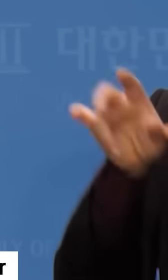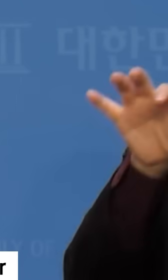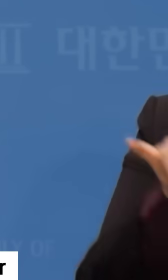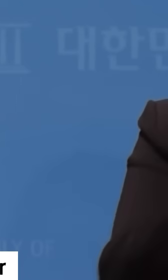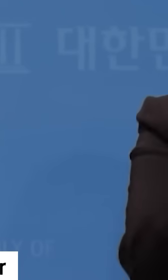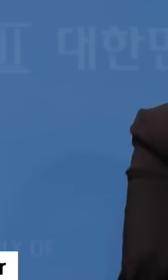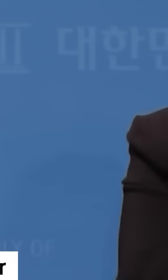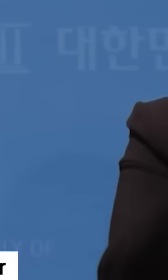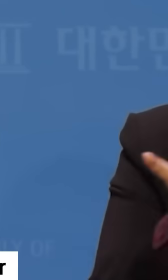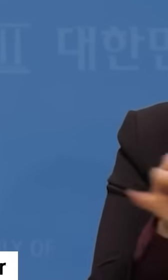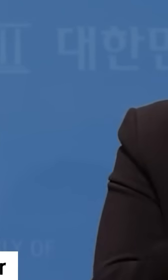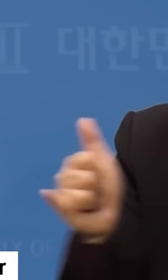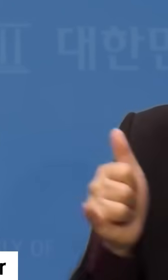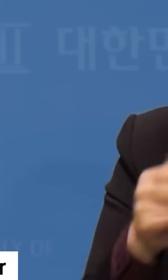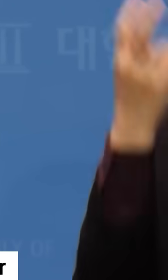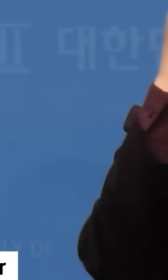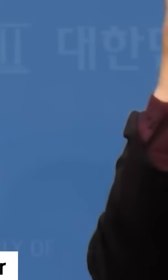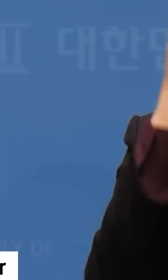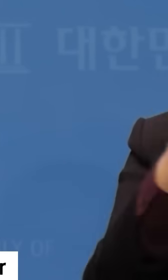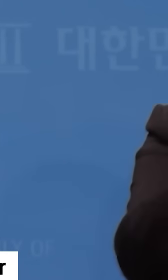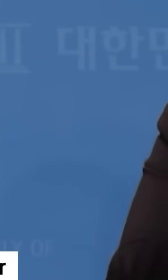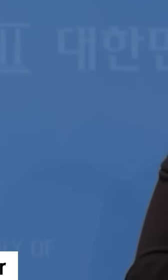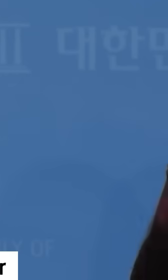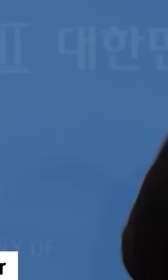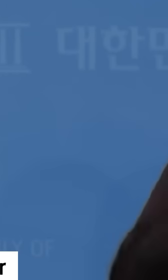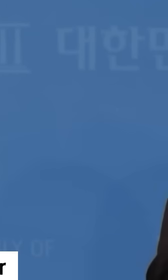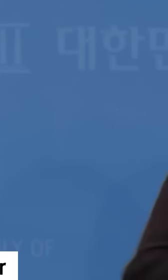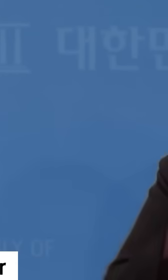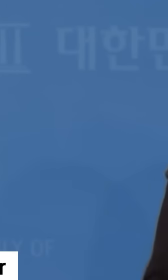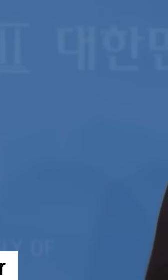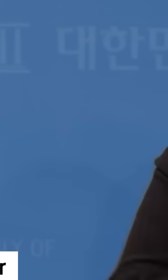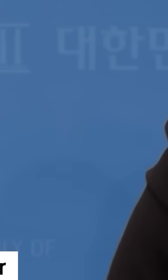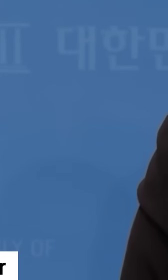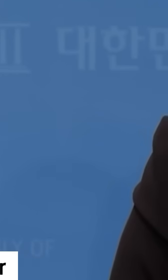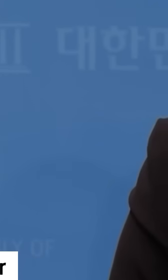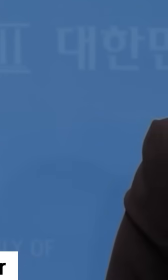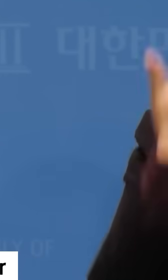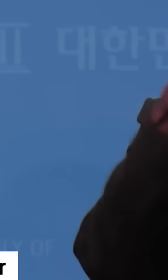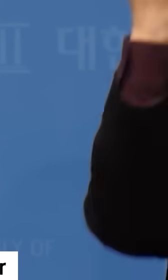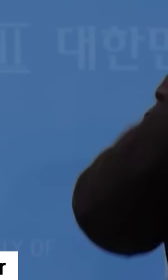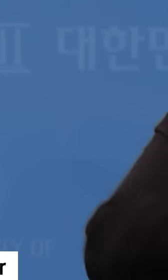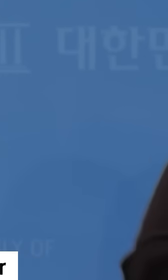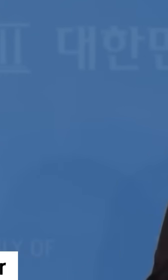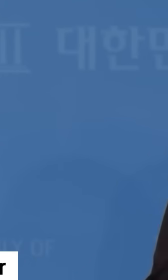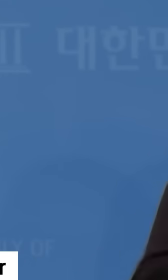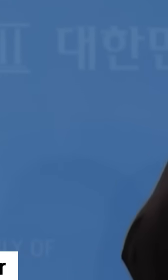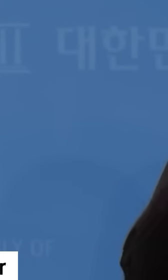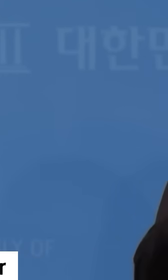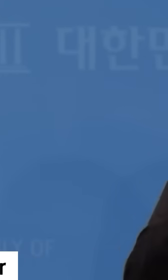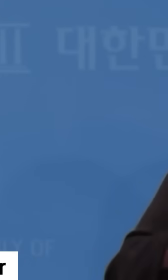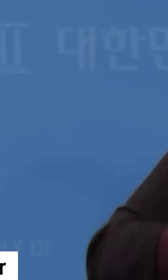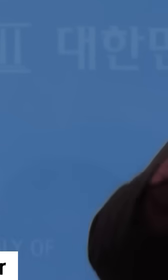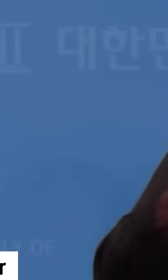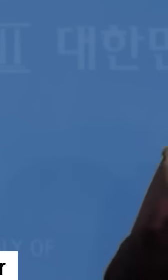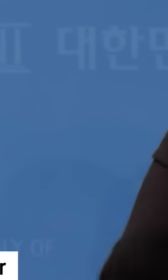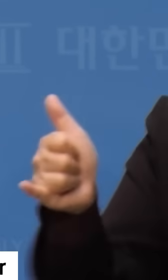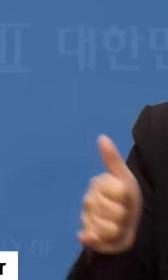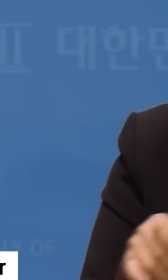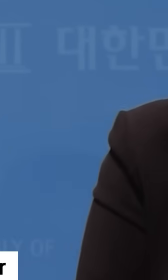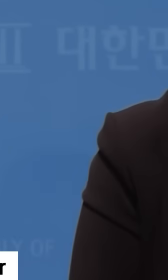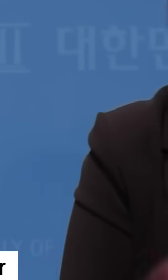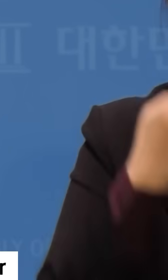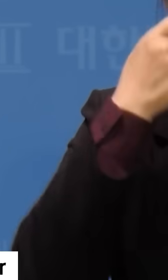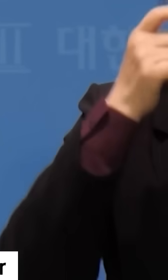대해서는 신속하게 수사하고 검거하도록 만들고, 가명에 숨어서 선량한 동료 시민을 괴롭힌 자들을